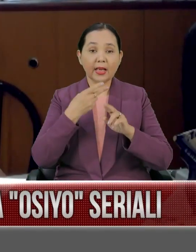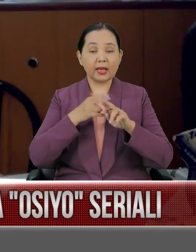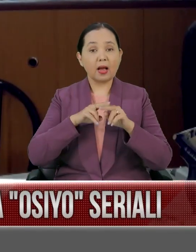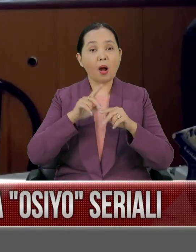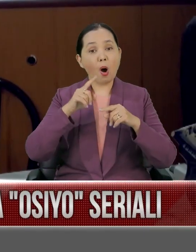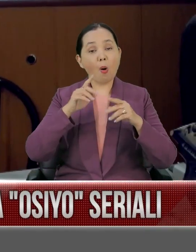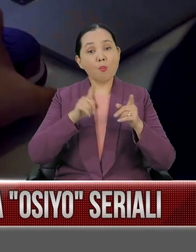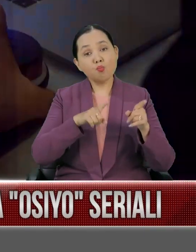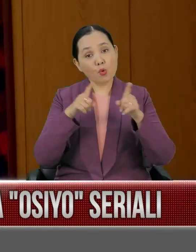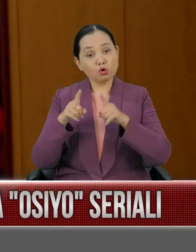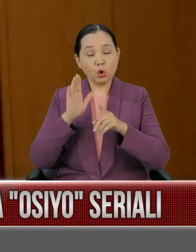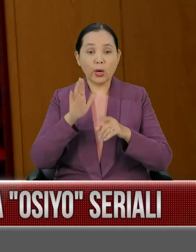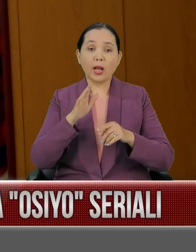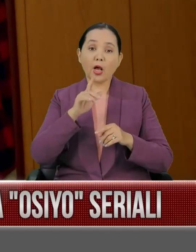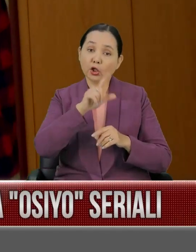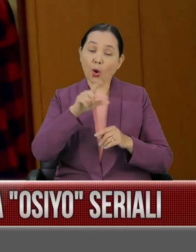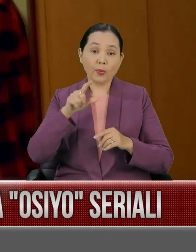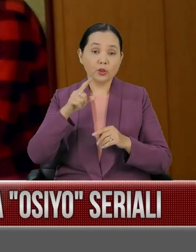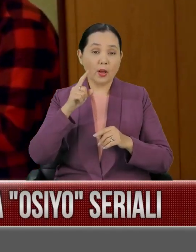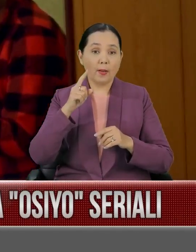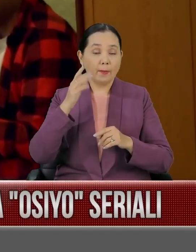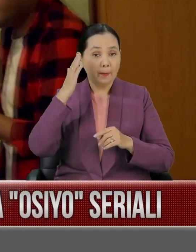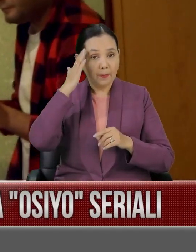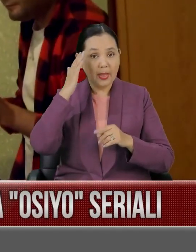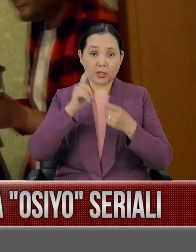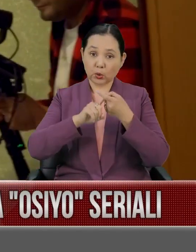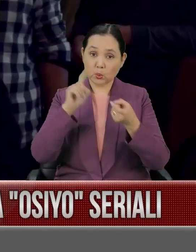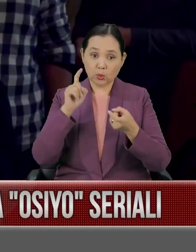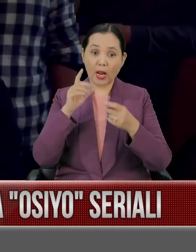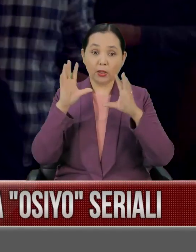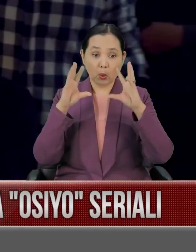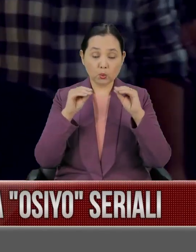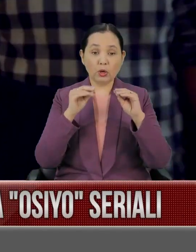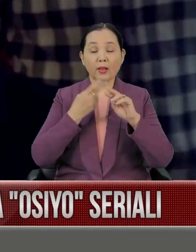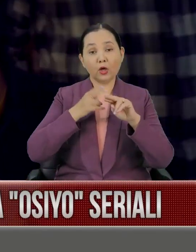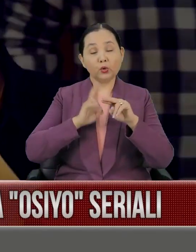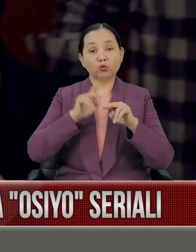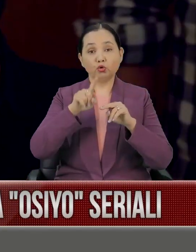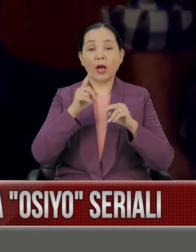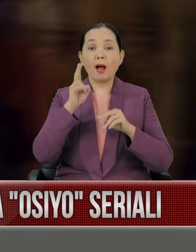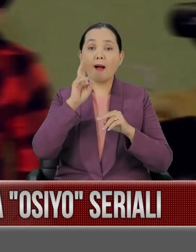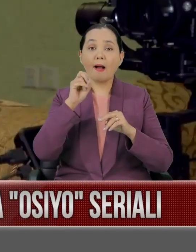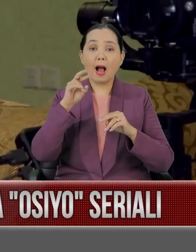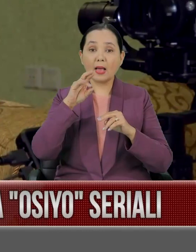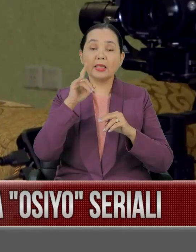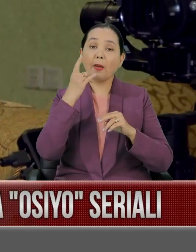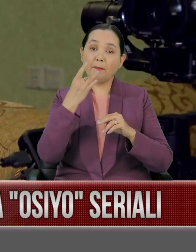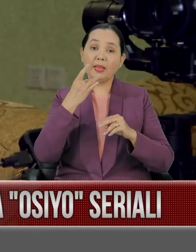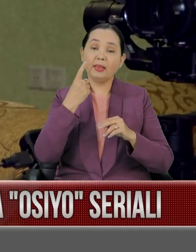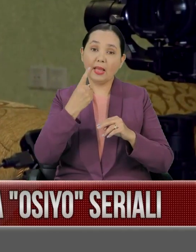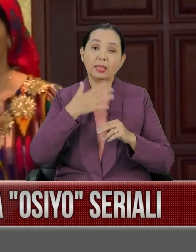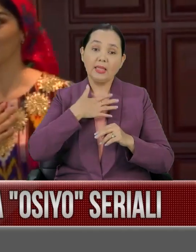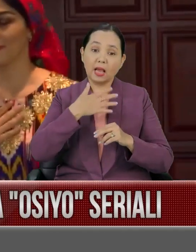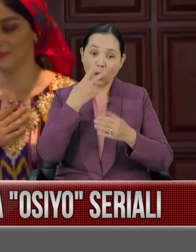boshqa planga o'tgandan keyin tomoshabinni miyasi uziladi, o'chadi. Uzulmagan kadrni zretil bitta dixaniyada